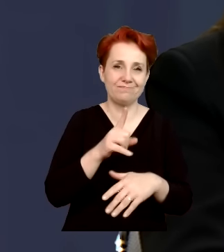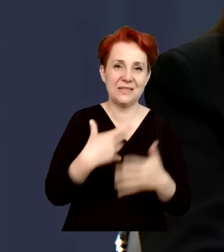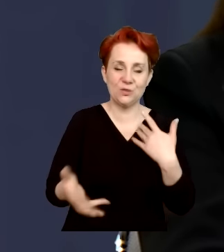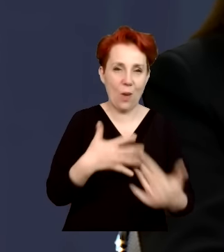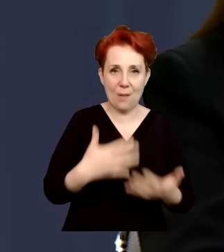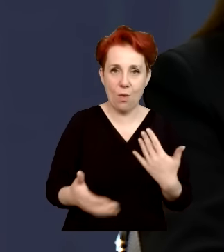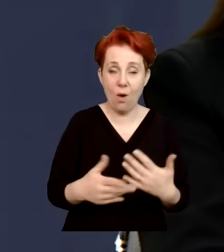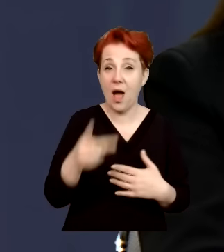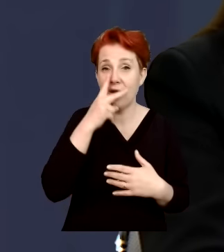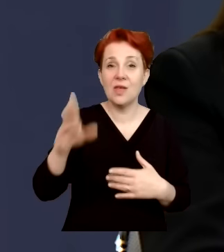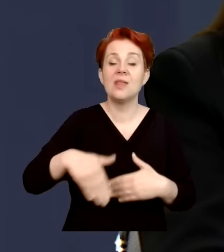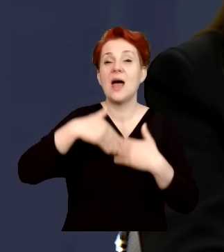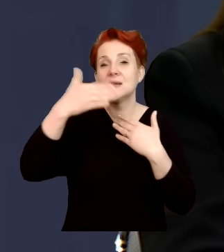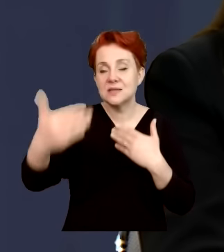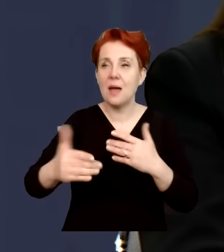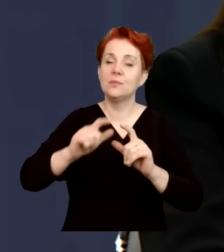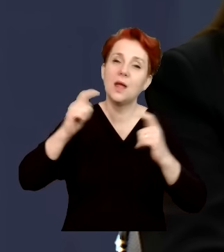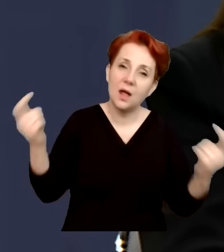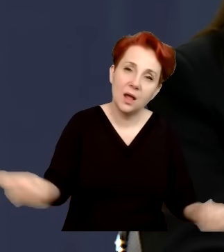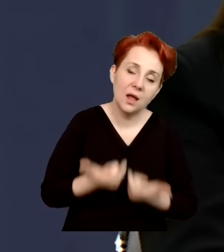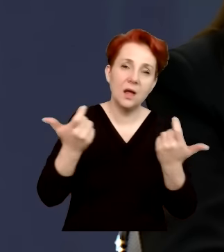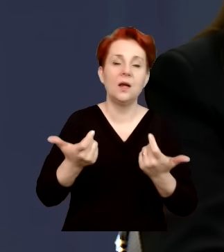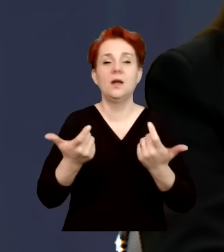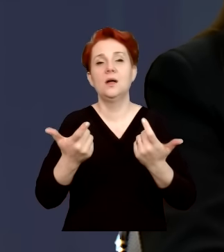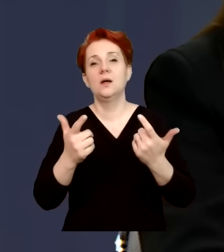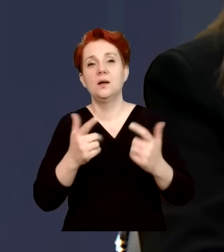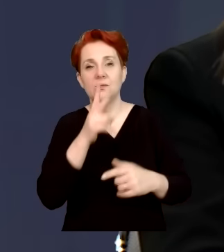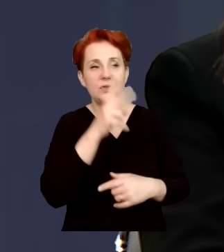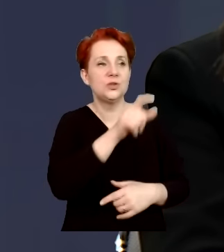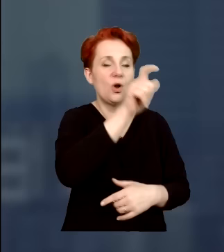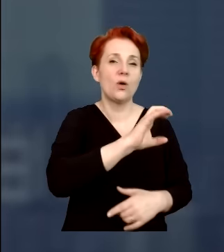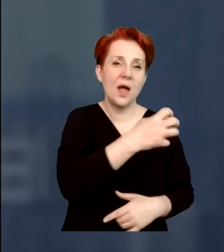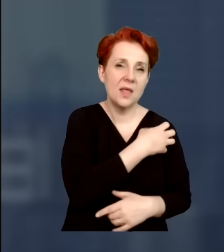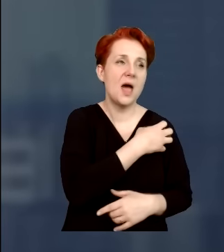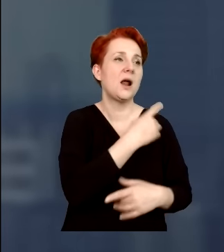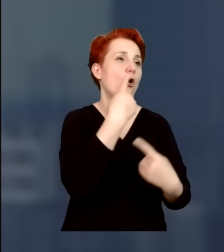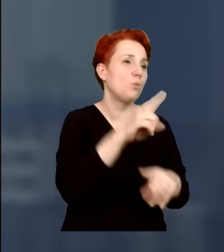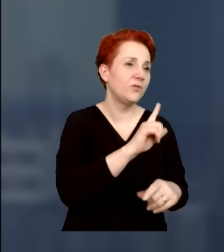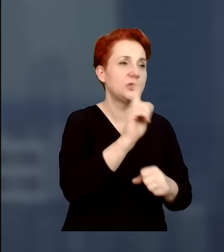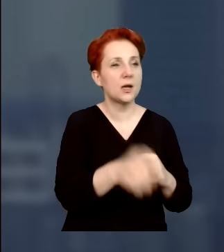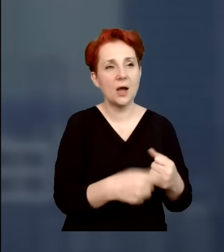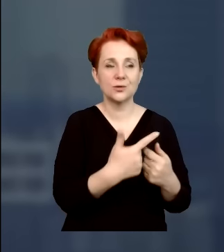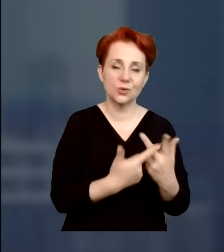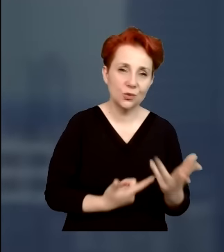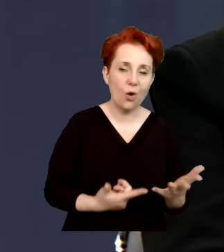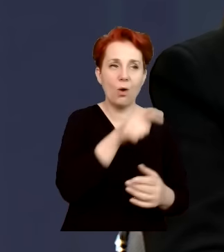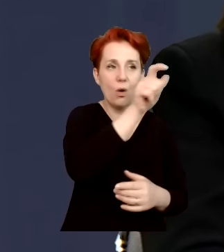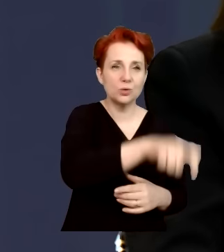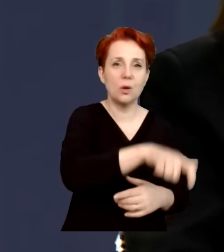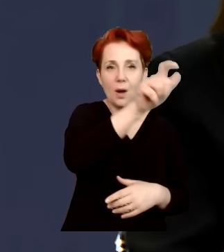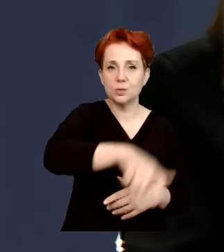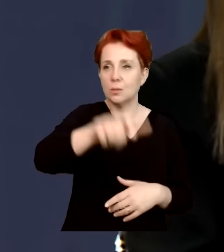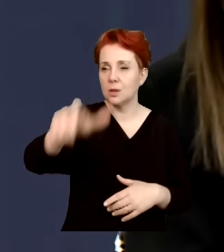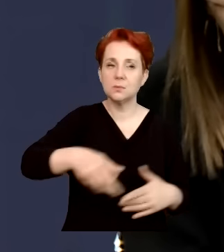właśnie kolejnych igrzysk, czyli rozliczania konkretnych generałów w tym zakresie. Szczególnie takich, do tych igrzysk. Szczególnie takich, którzy... No,